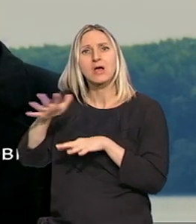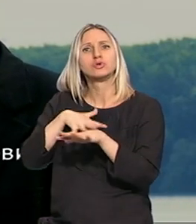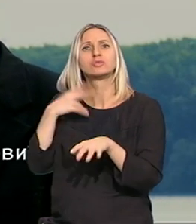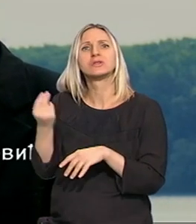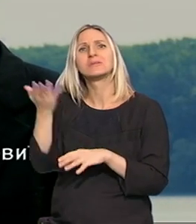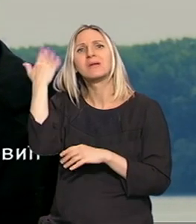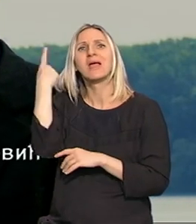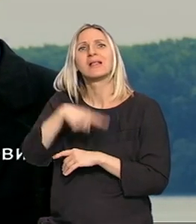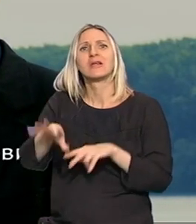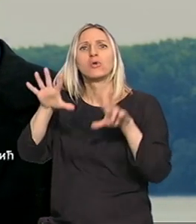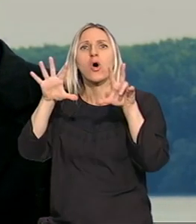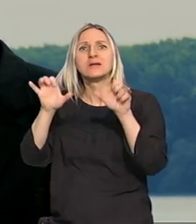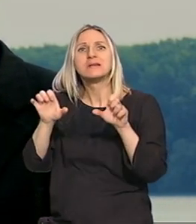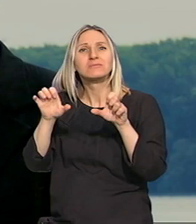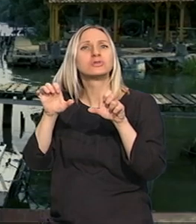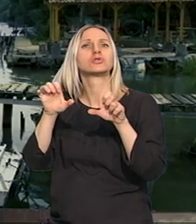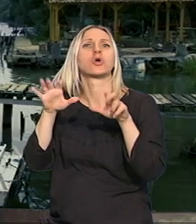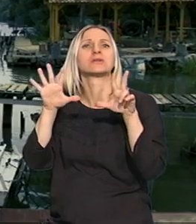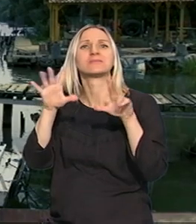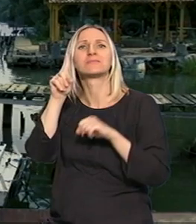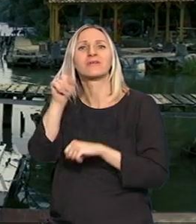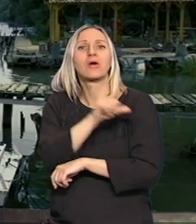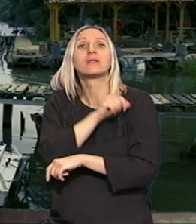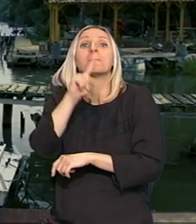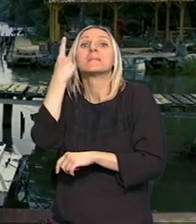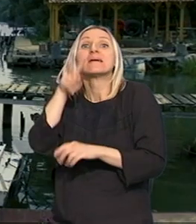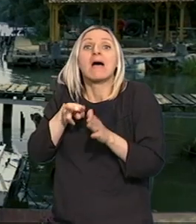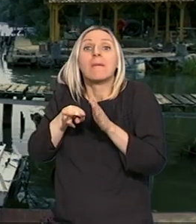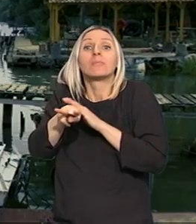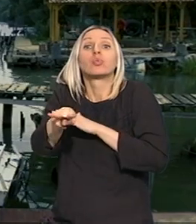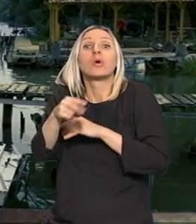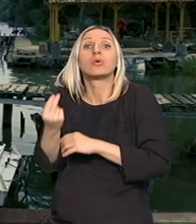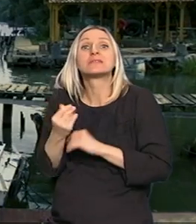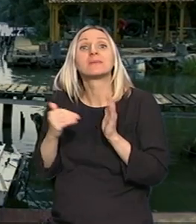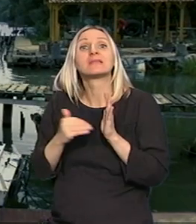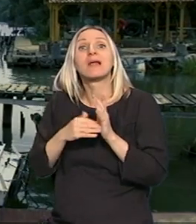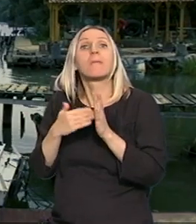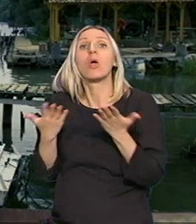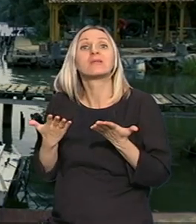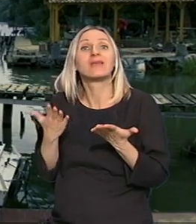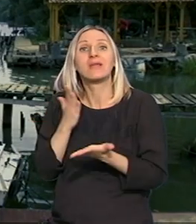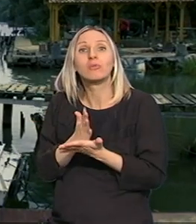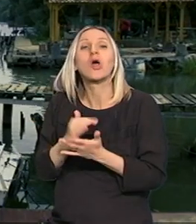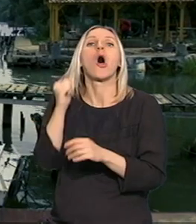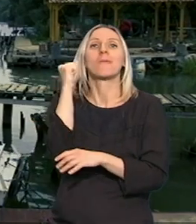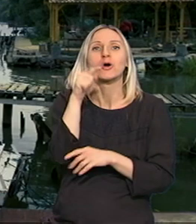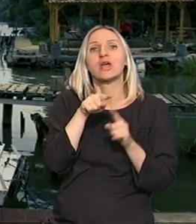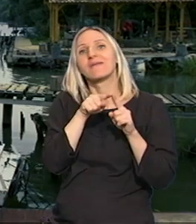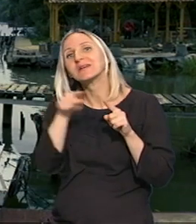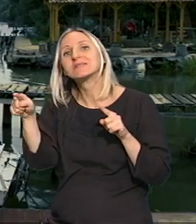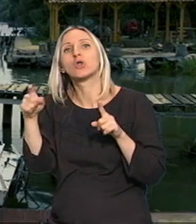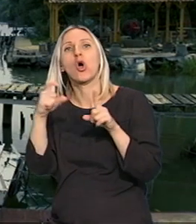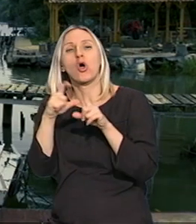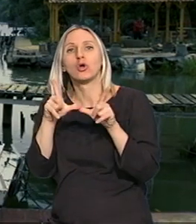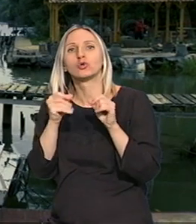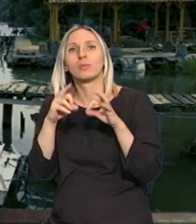Srbije, još 1871. godine prva pruga u Srbiji trebalo da se gradi upravo od Požarevca do Dubravice.